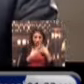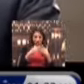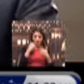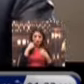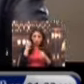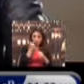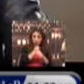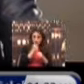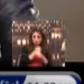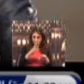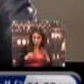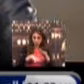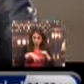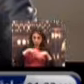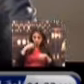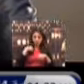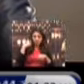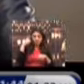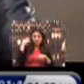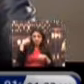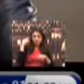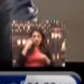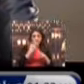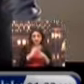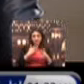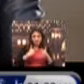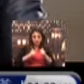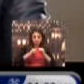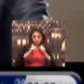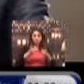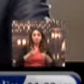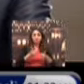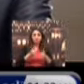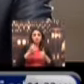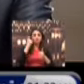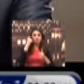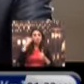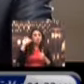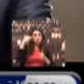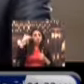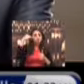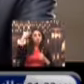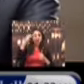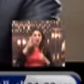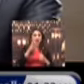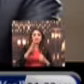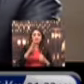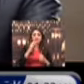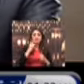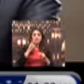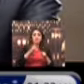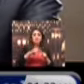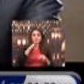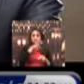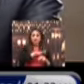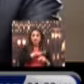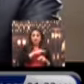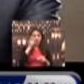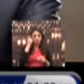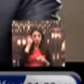هنا انا فكرت في دي علشان انا فيما بعد هكسب من اختراعي او